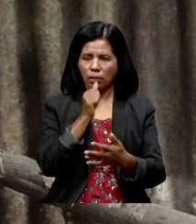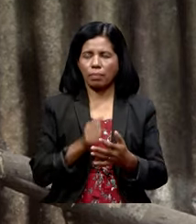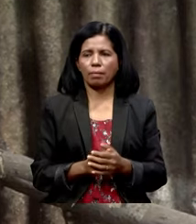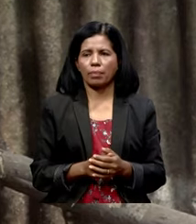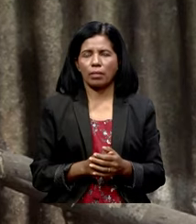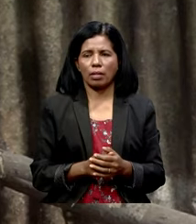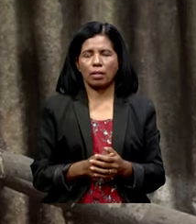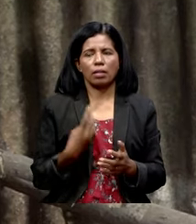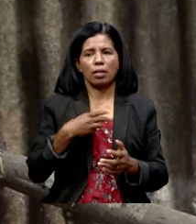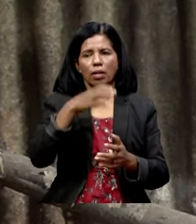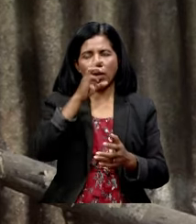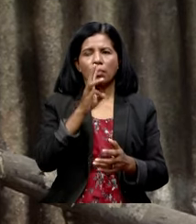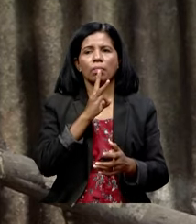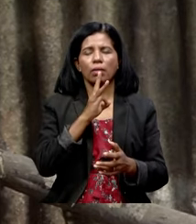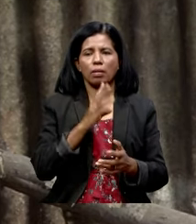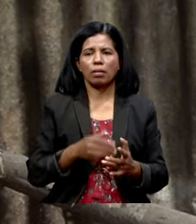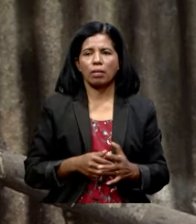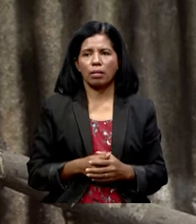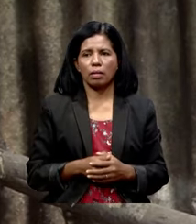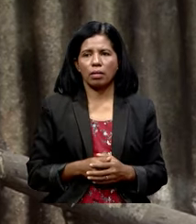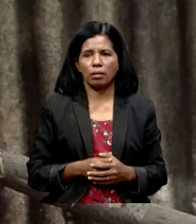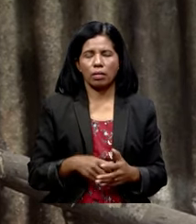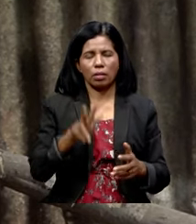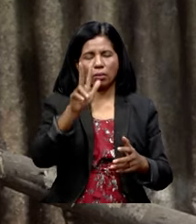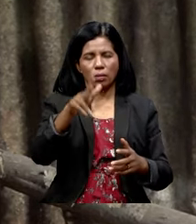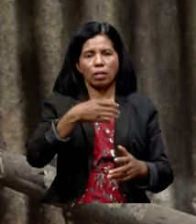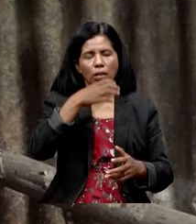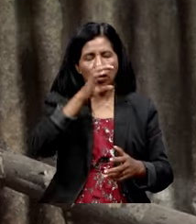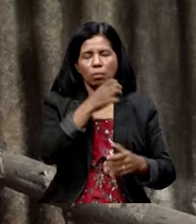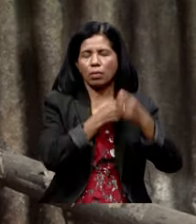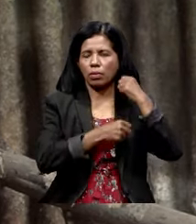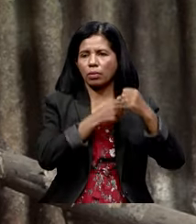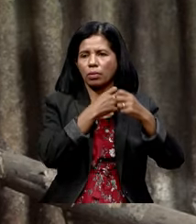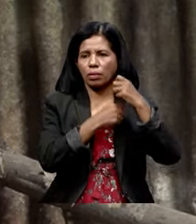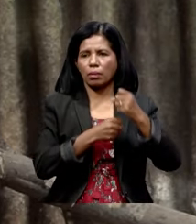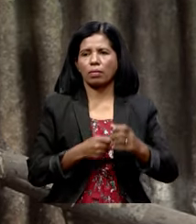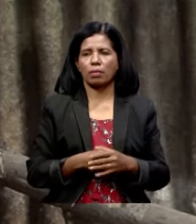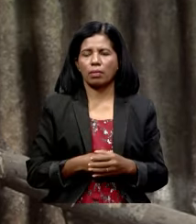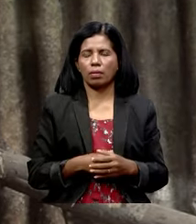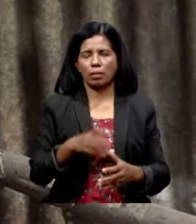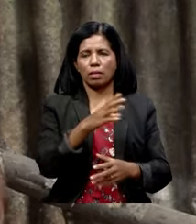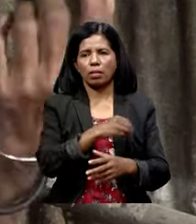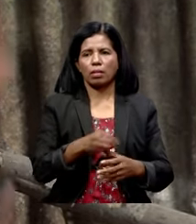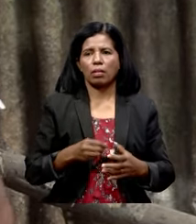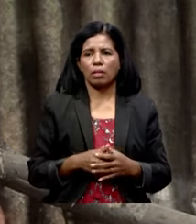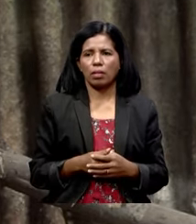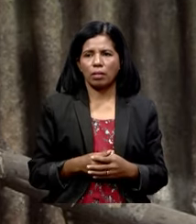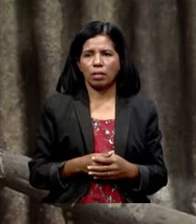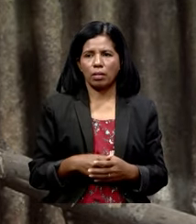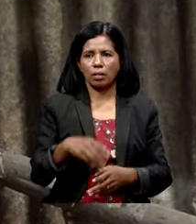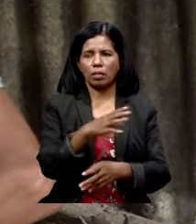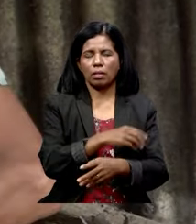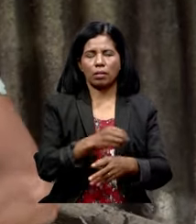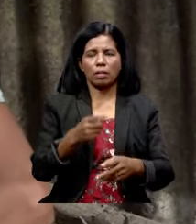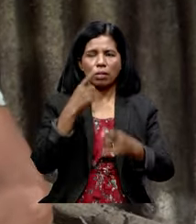sedih hemu bedi. Siaran itu lono hemu tu suspended. Suspended hutu, ide neni susu, ide senain do tan susu